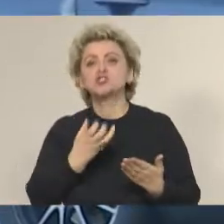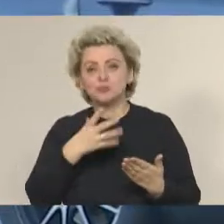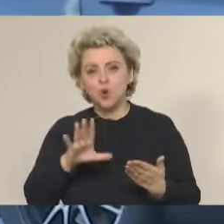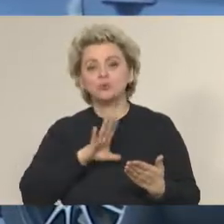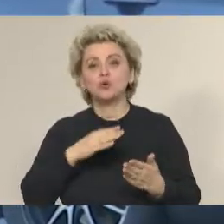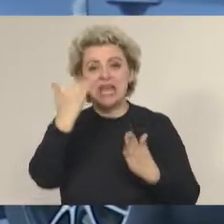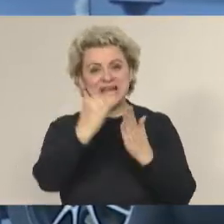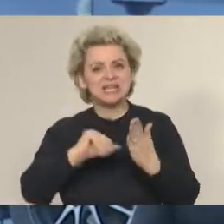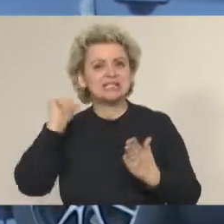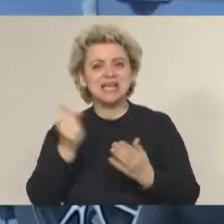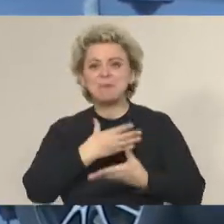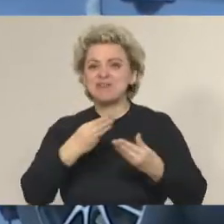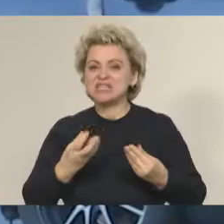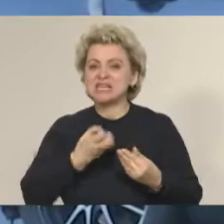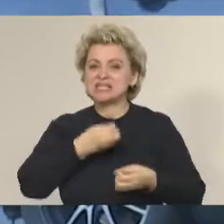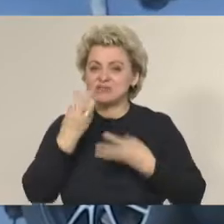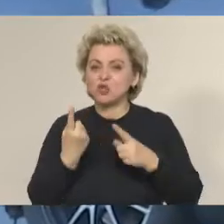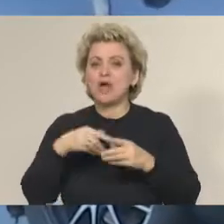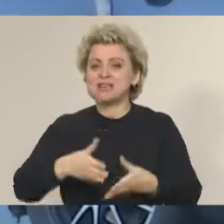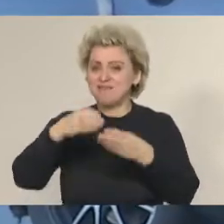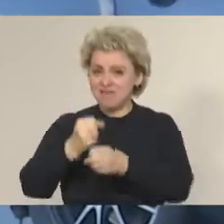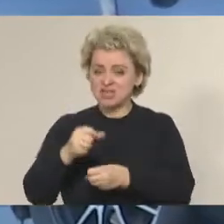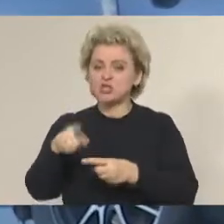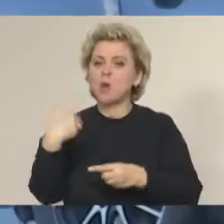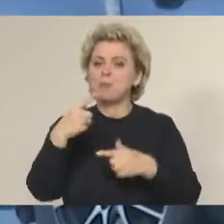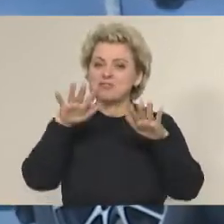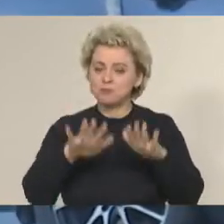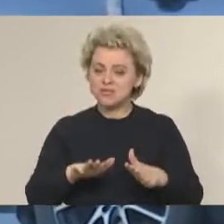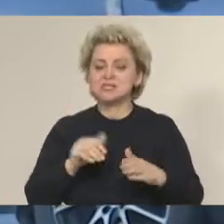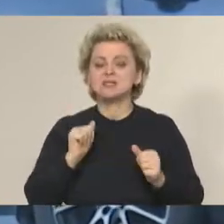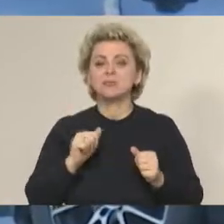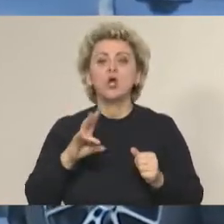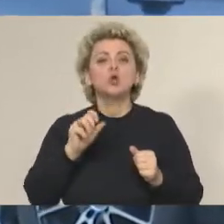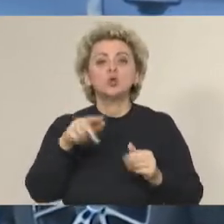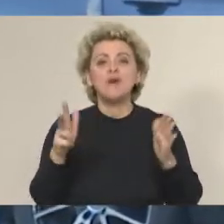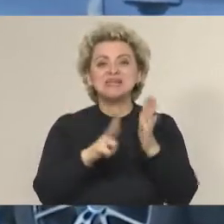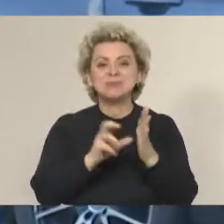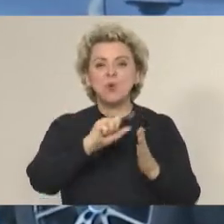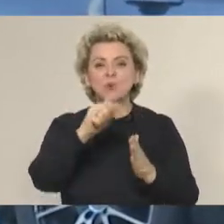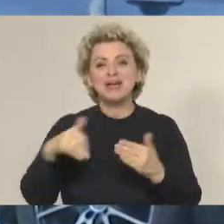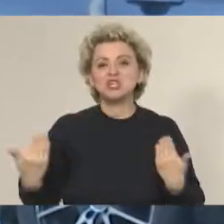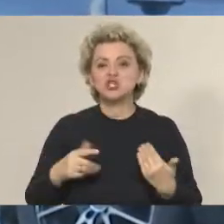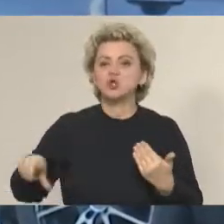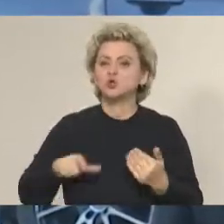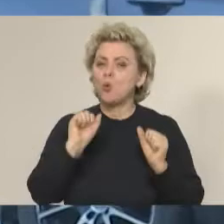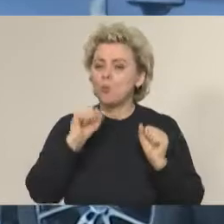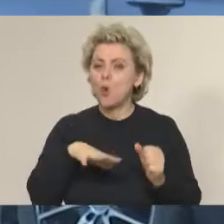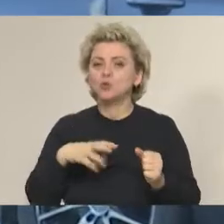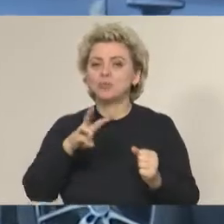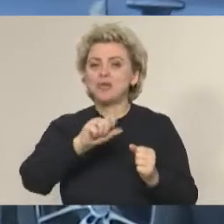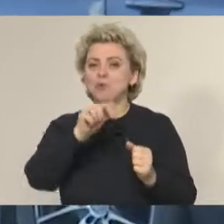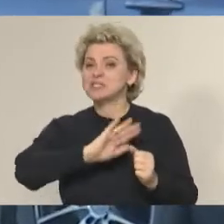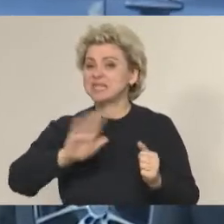точно в рейтинге самых весенних цветов. Эта веточка, пожалуй, на первом месте. Но на 8 марта жительницы Дона могут мимозу